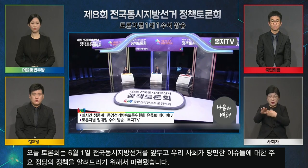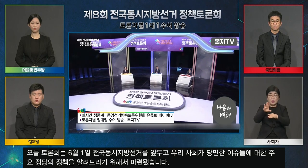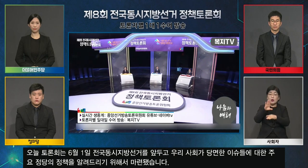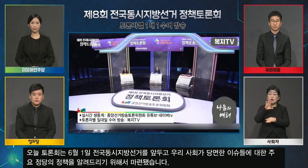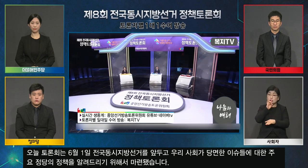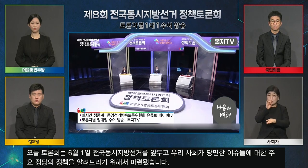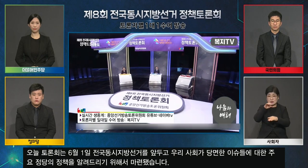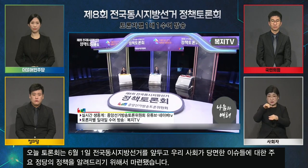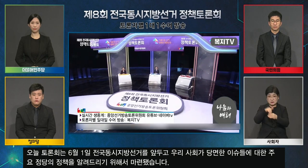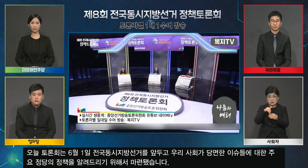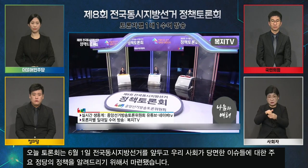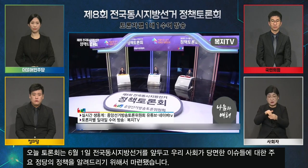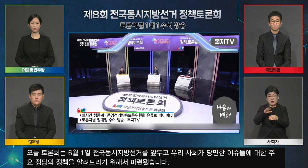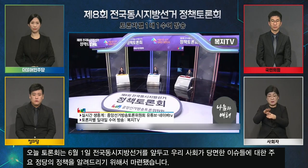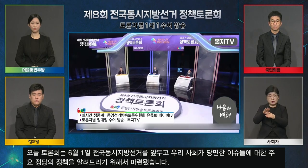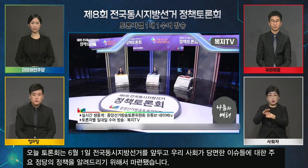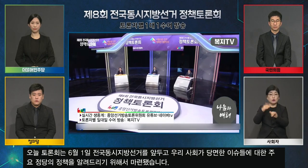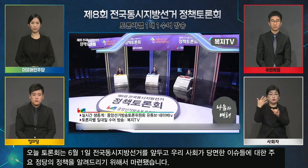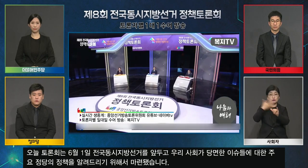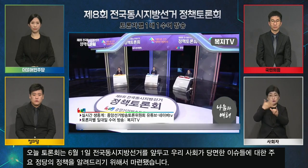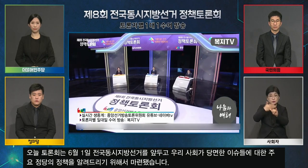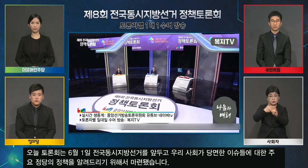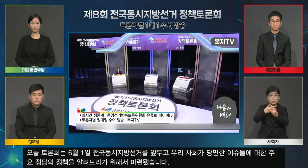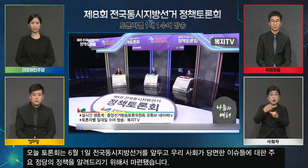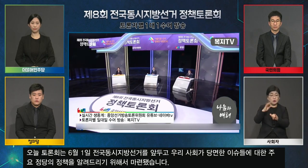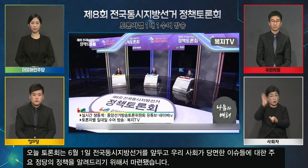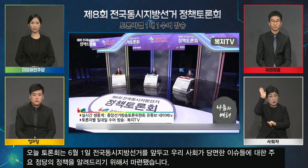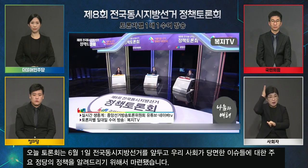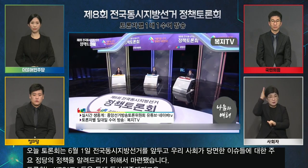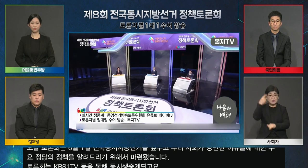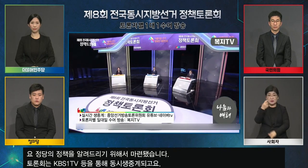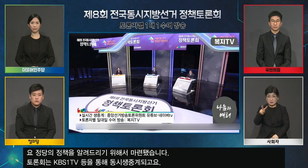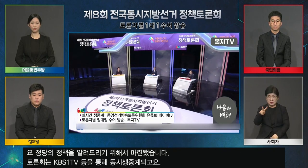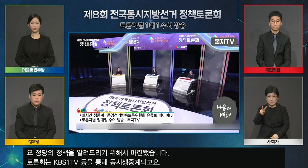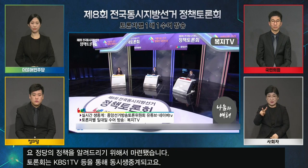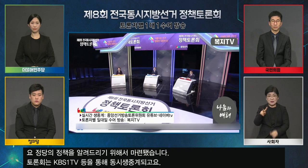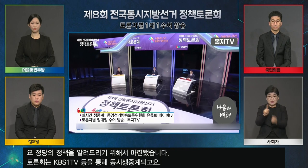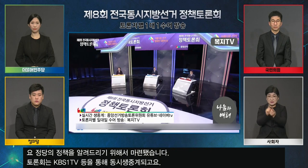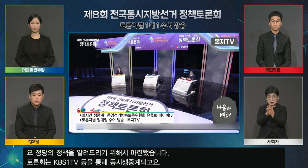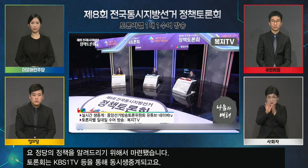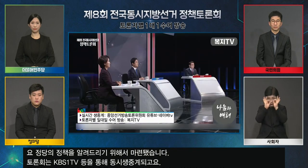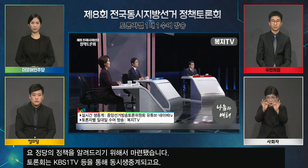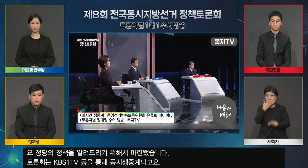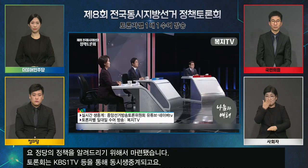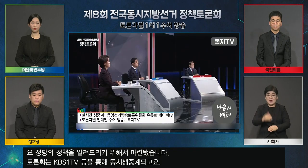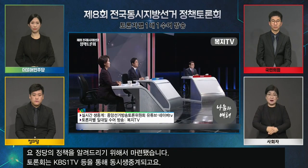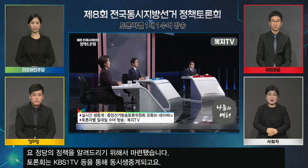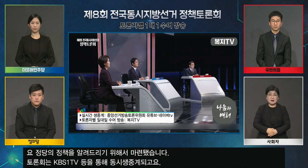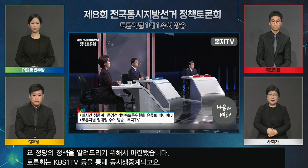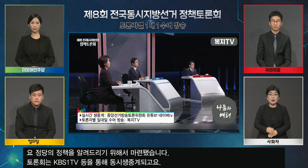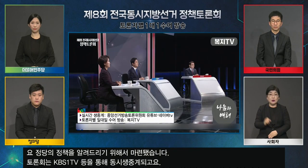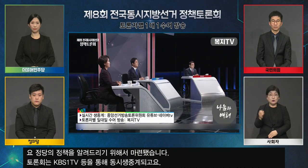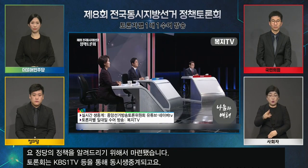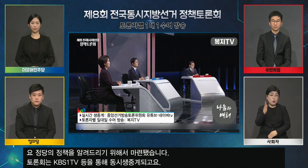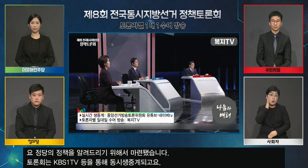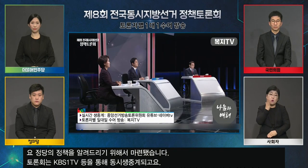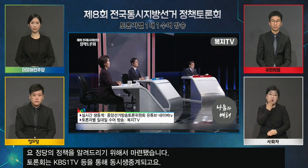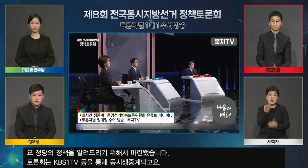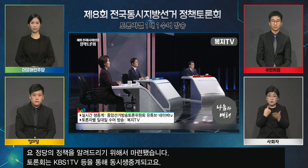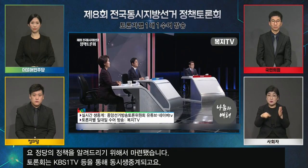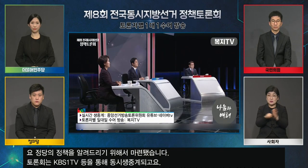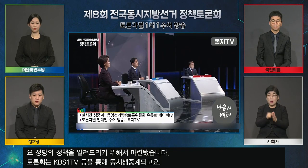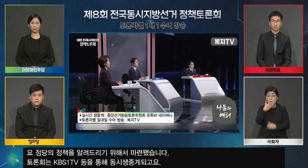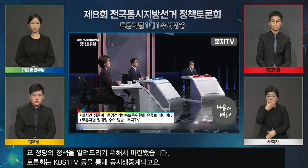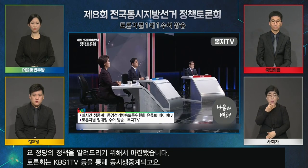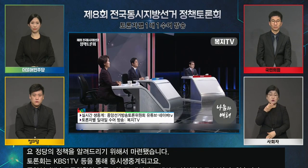중앙선거방송토론위원회 유튜브와 네이버TV에서도 실시간으로 보실 수 있습니다. 아울러 청각장애인 여러분을 위해